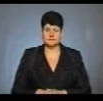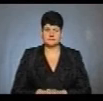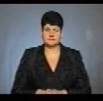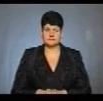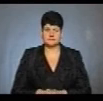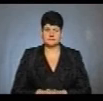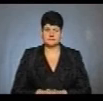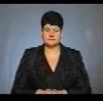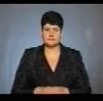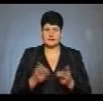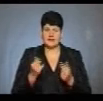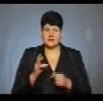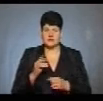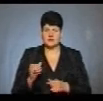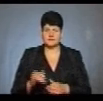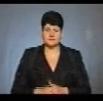Визнаєте себе винним чи ні?